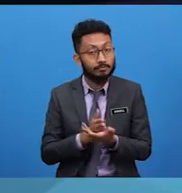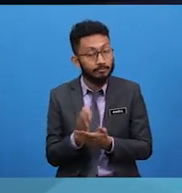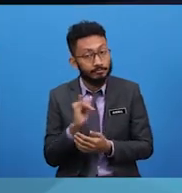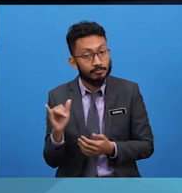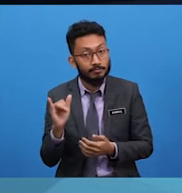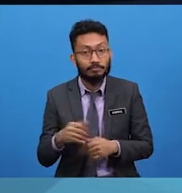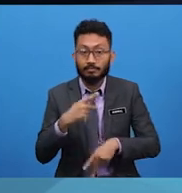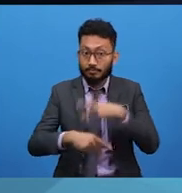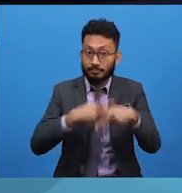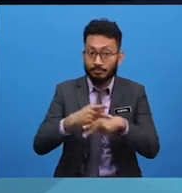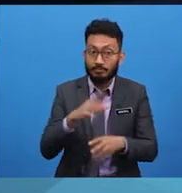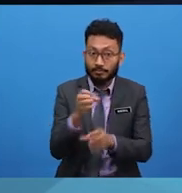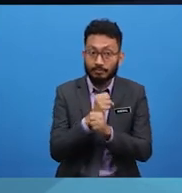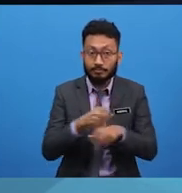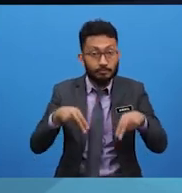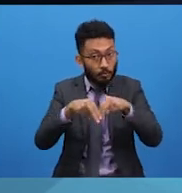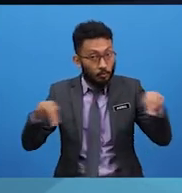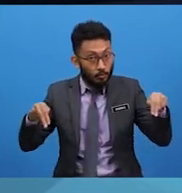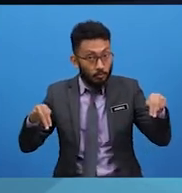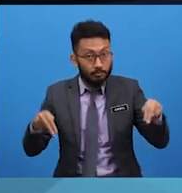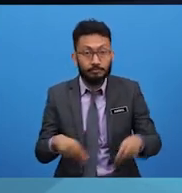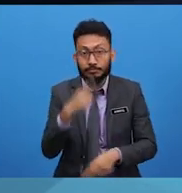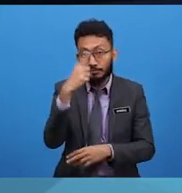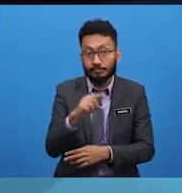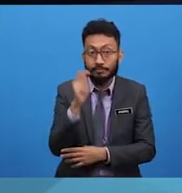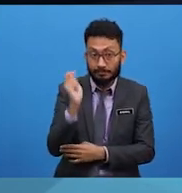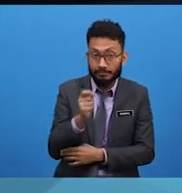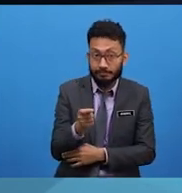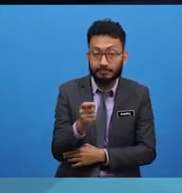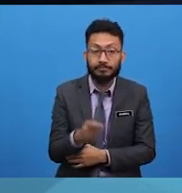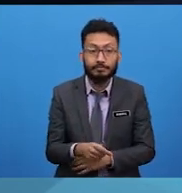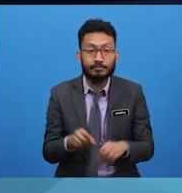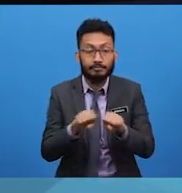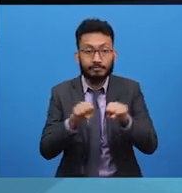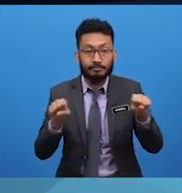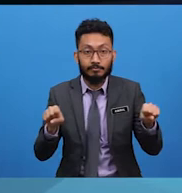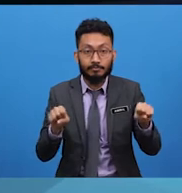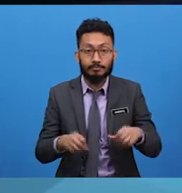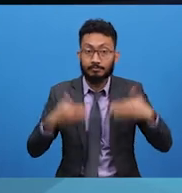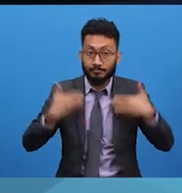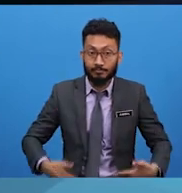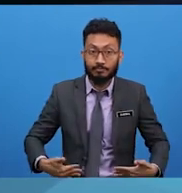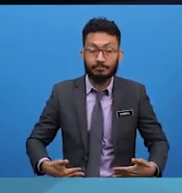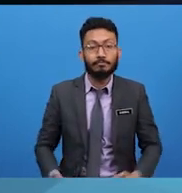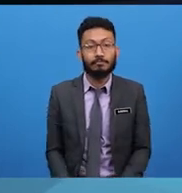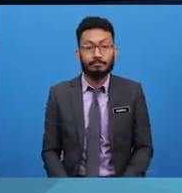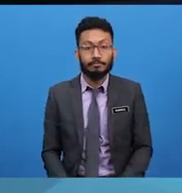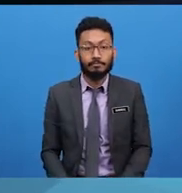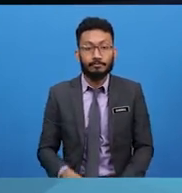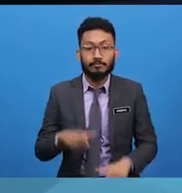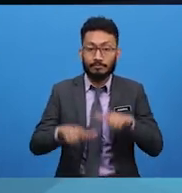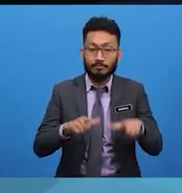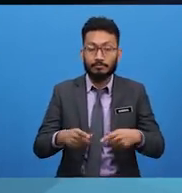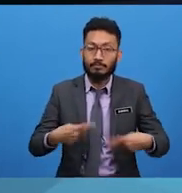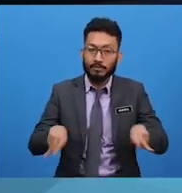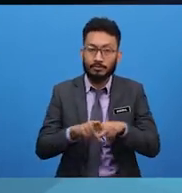proses mengambil ukuran bagi menentukan saiz badan pelanggan. Langkah ini amat penting